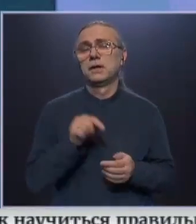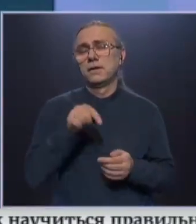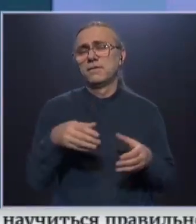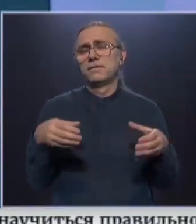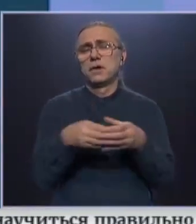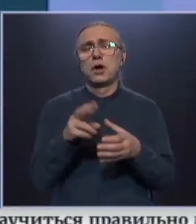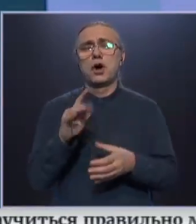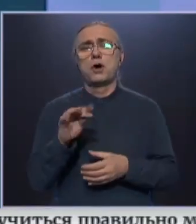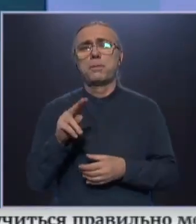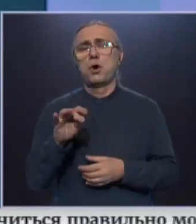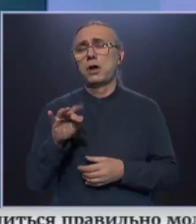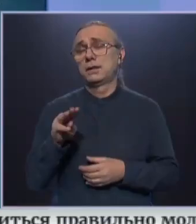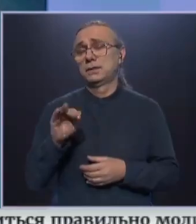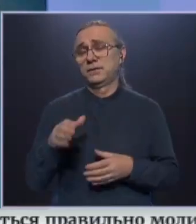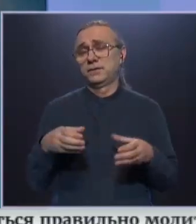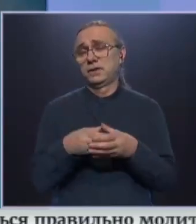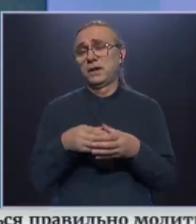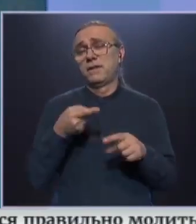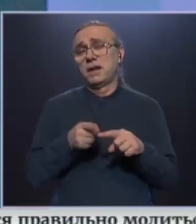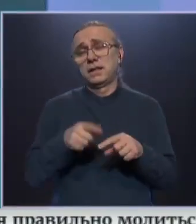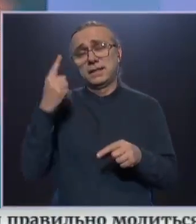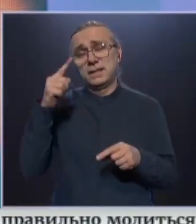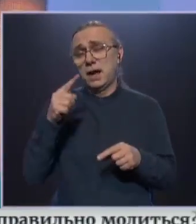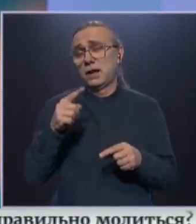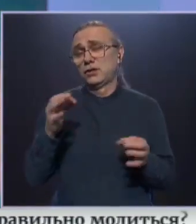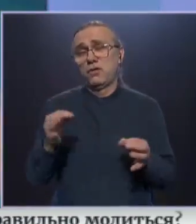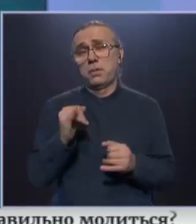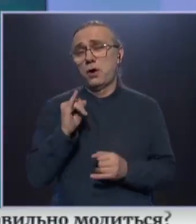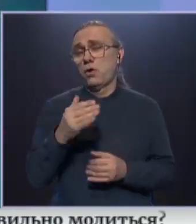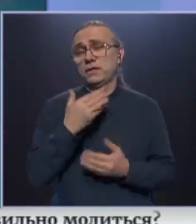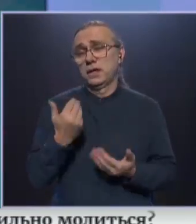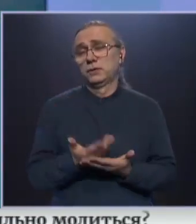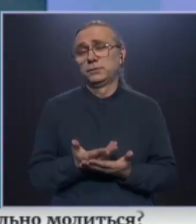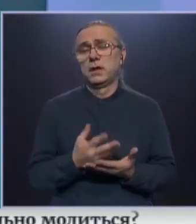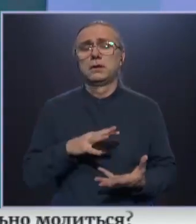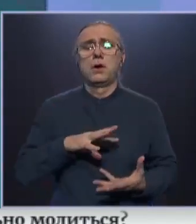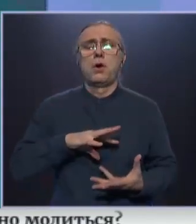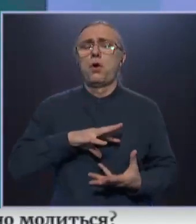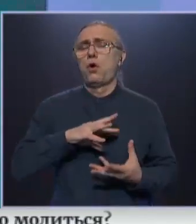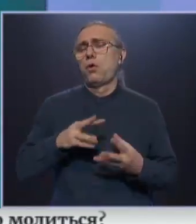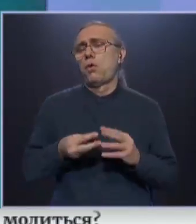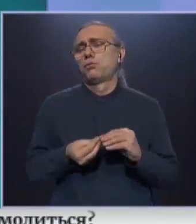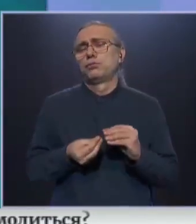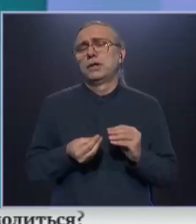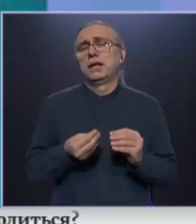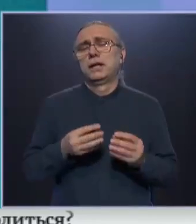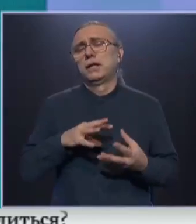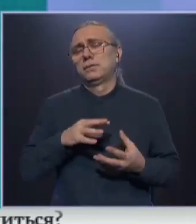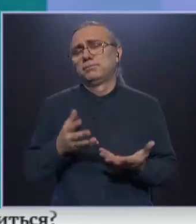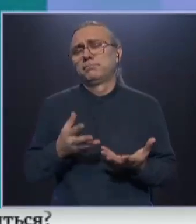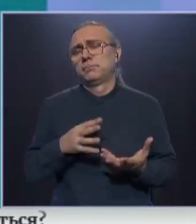идее корпоратива, да, ничего плохого нет. Это такое подведение общечеловеческих итогов за год. Вот собрался коллектив,